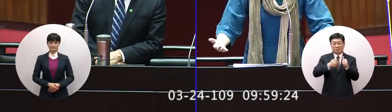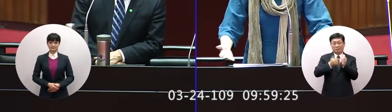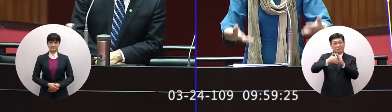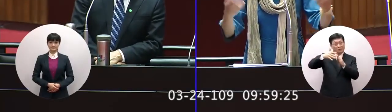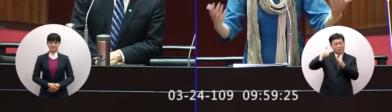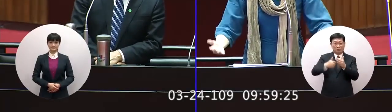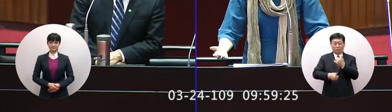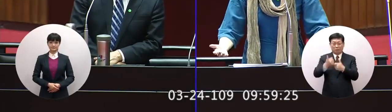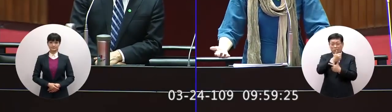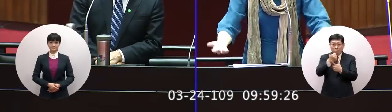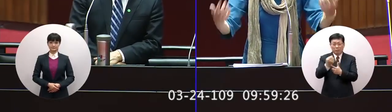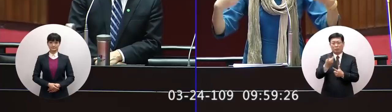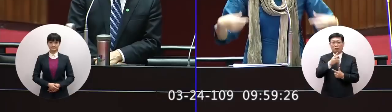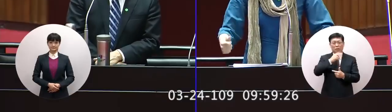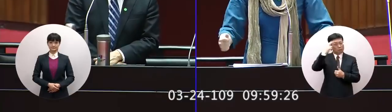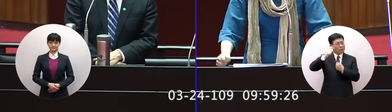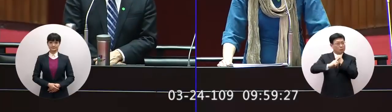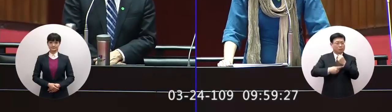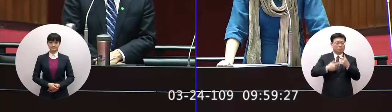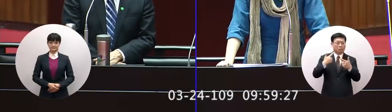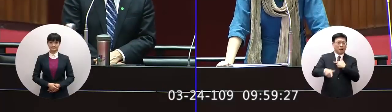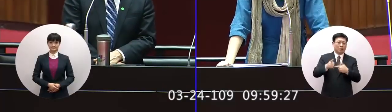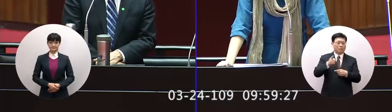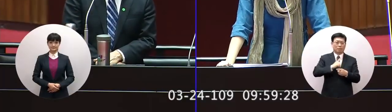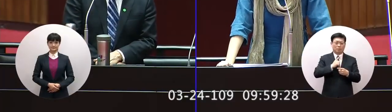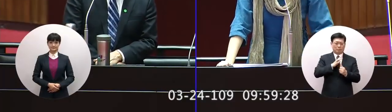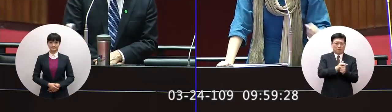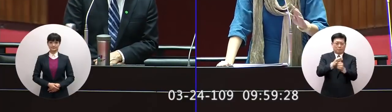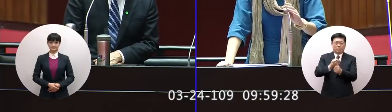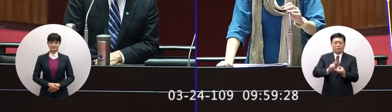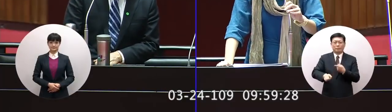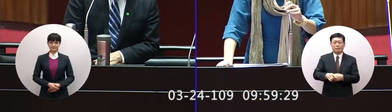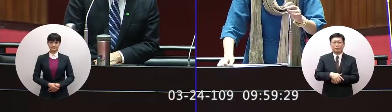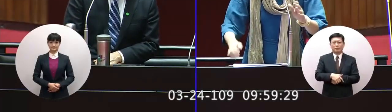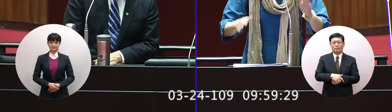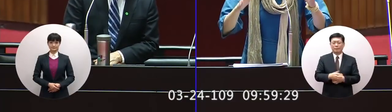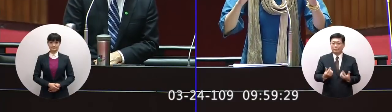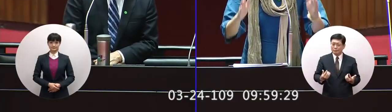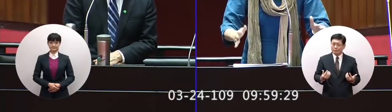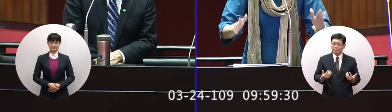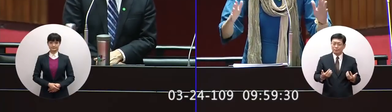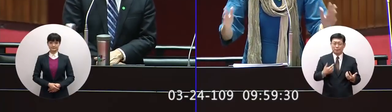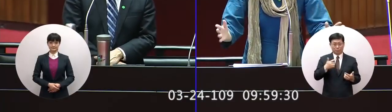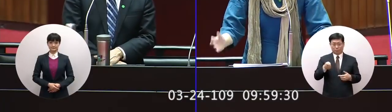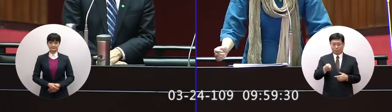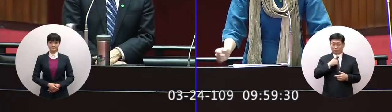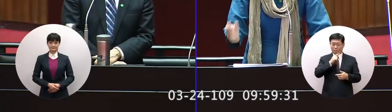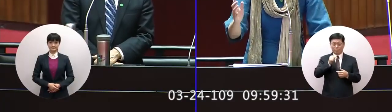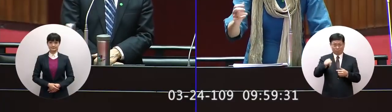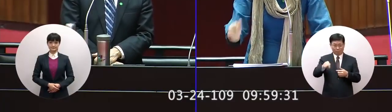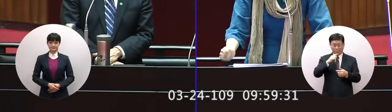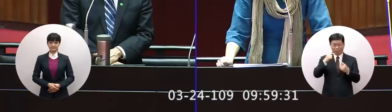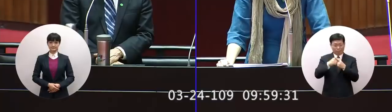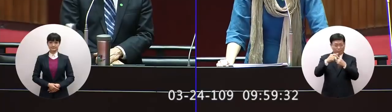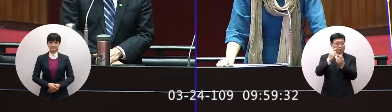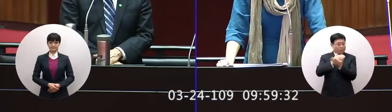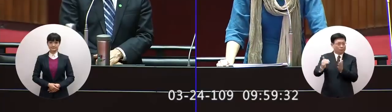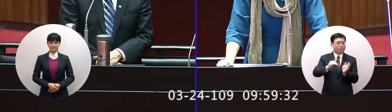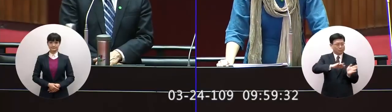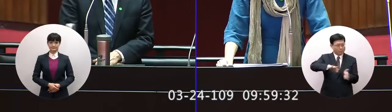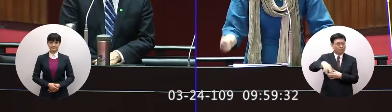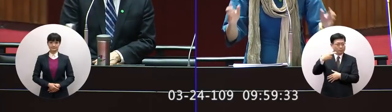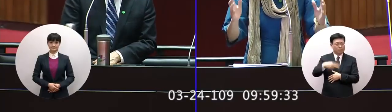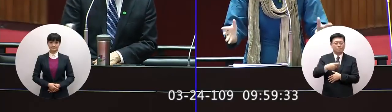他们都觉得说这根本就是违宪的，你违反限制我的人身自由等等。不只是要排除争议而已